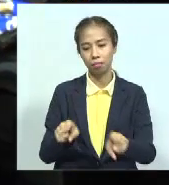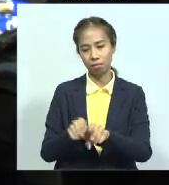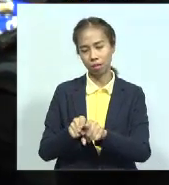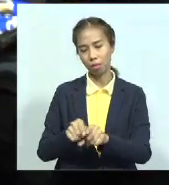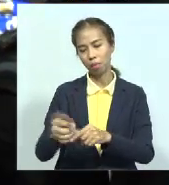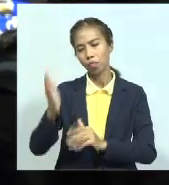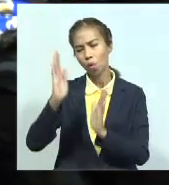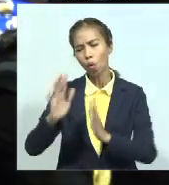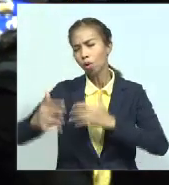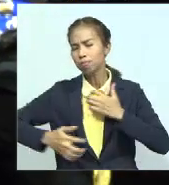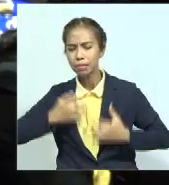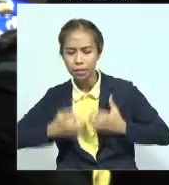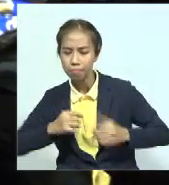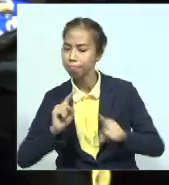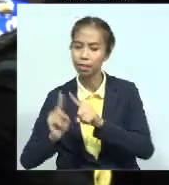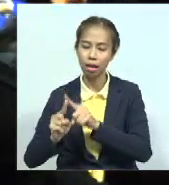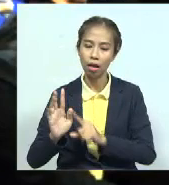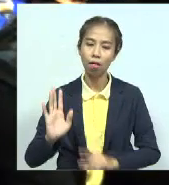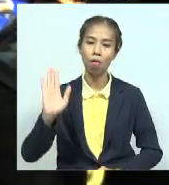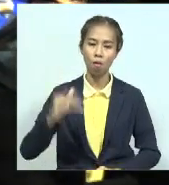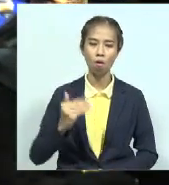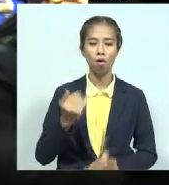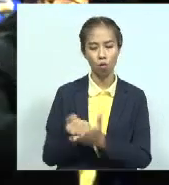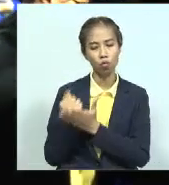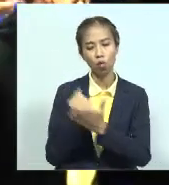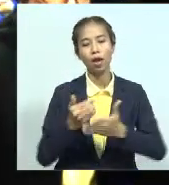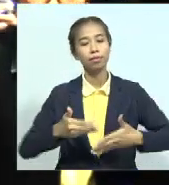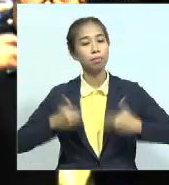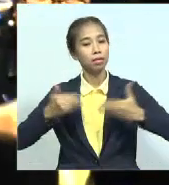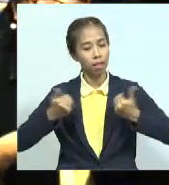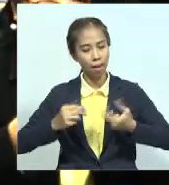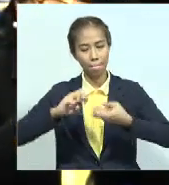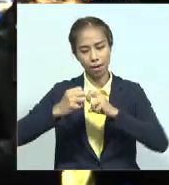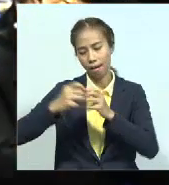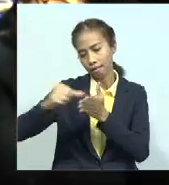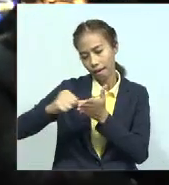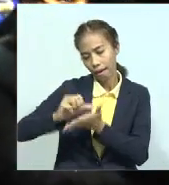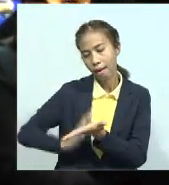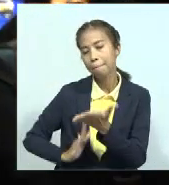ยุติธรรมความเดือดร้อนเนี่ยต้องได้รับความสบายใจแล้วก็แก้ปัญหาโดยตรง